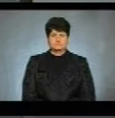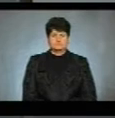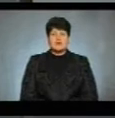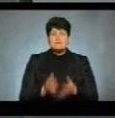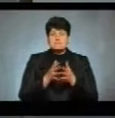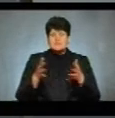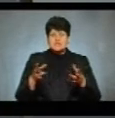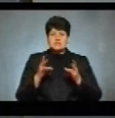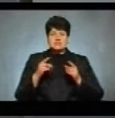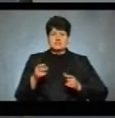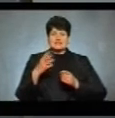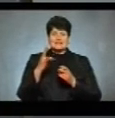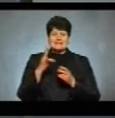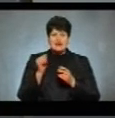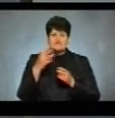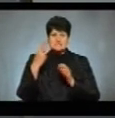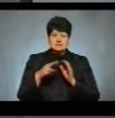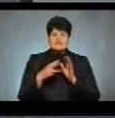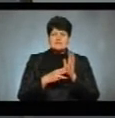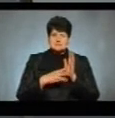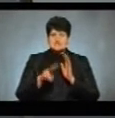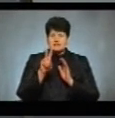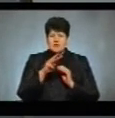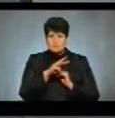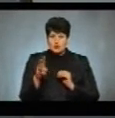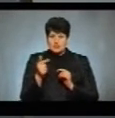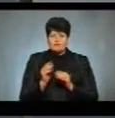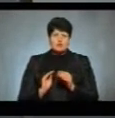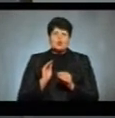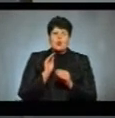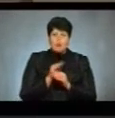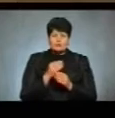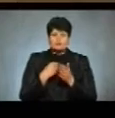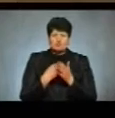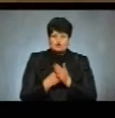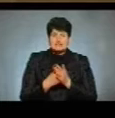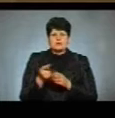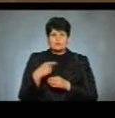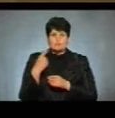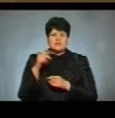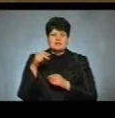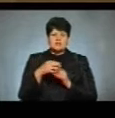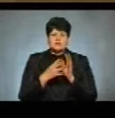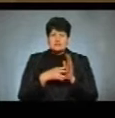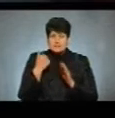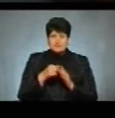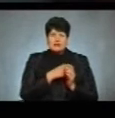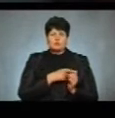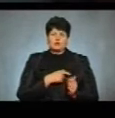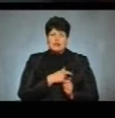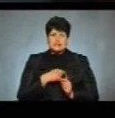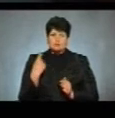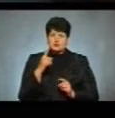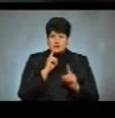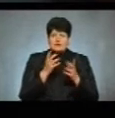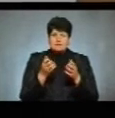Більш ніж на 82 мільйони гривень доповнили бюджет Тернопільської області на 2019 рік. Депутати обласної ради прийняли